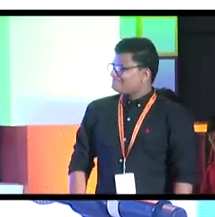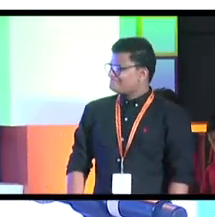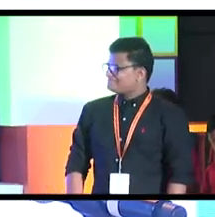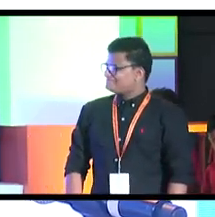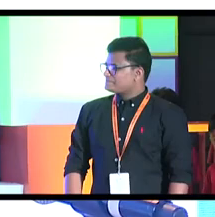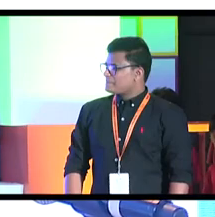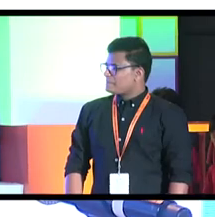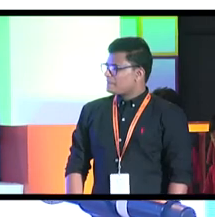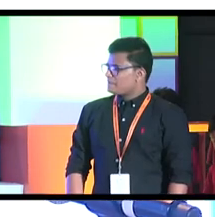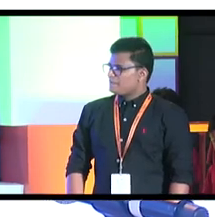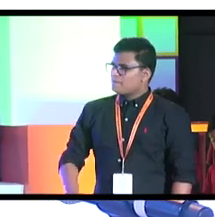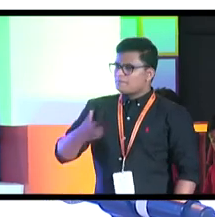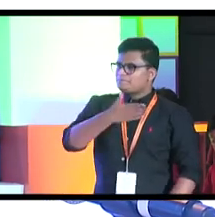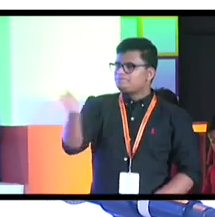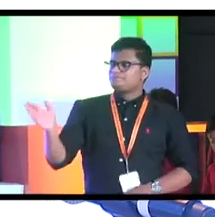आप में से कोई भी एक